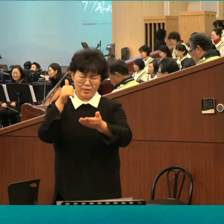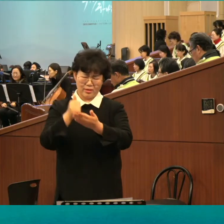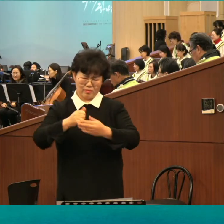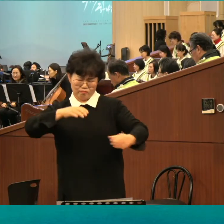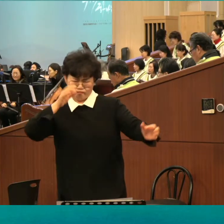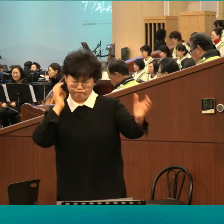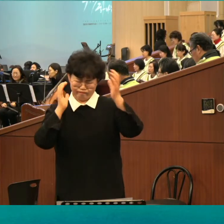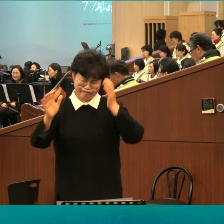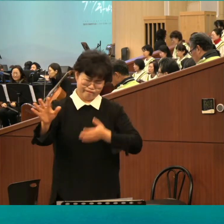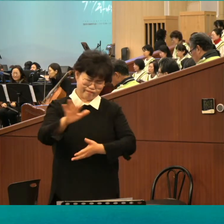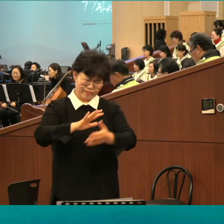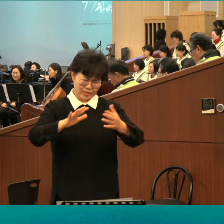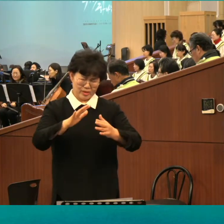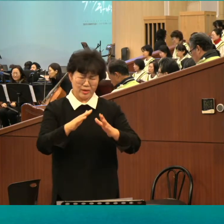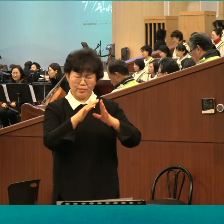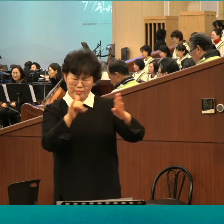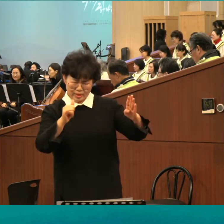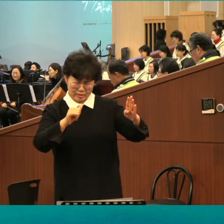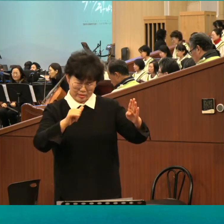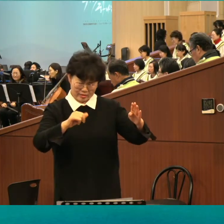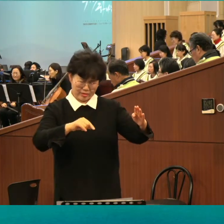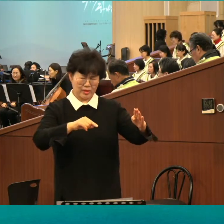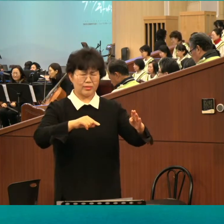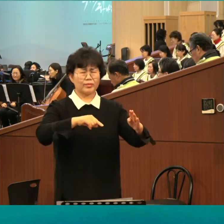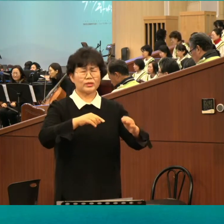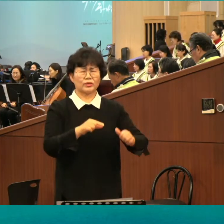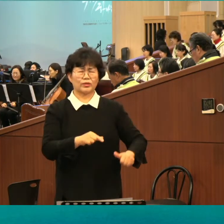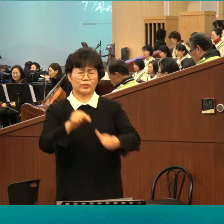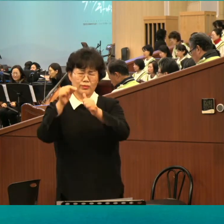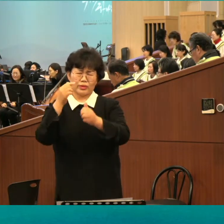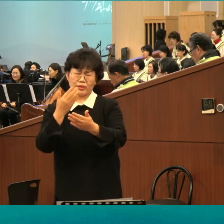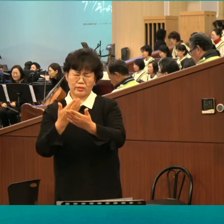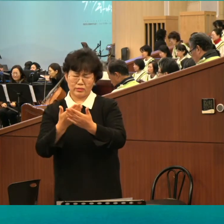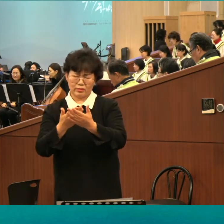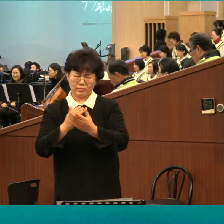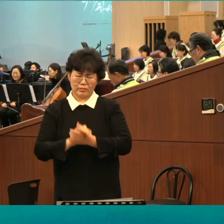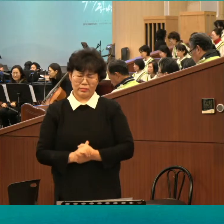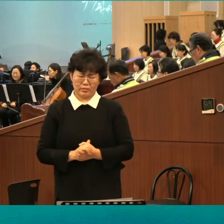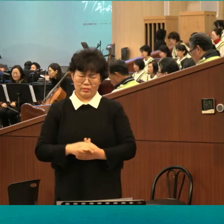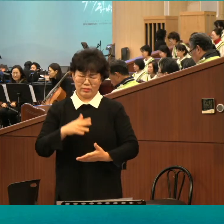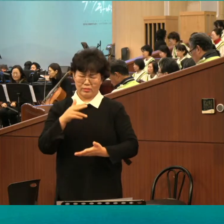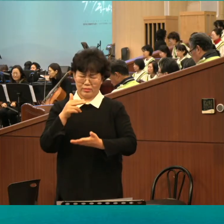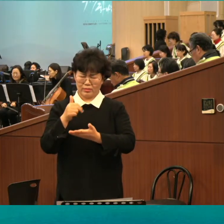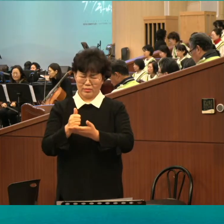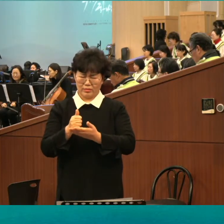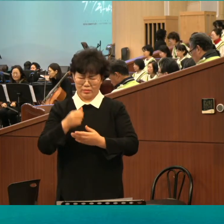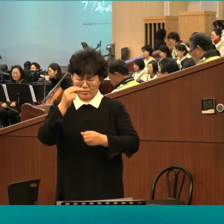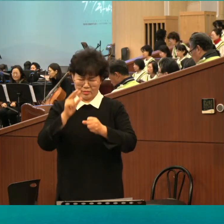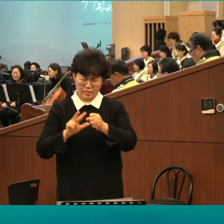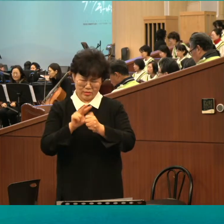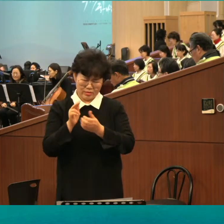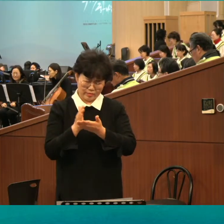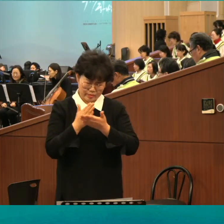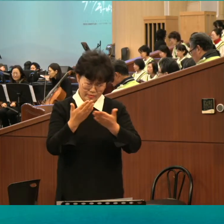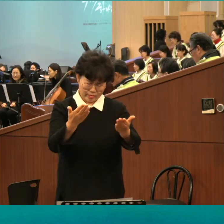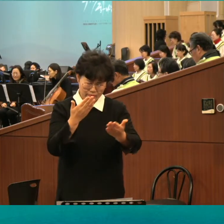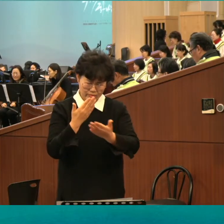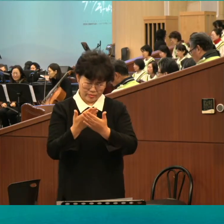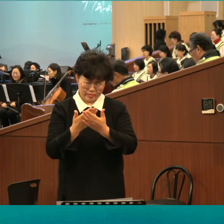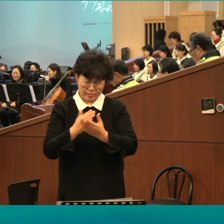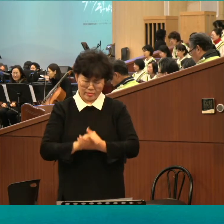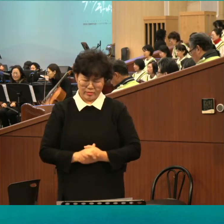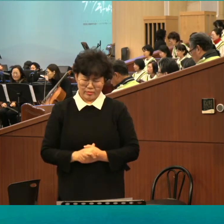혼란한 이 땅의 백성들을 하나님이 구원하여 주시옵시고 주님, 긍휼히 여겨